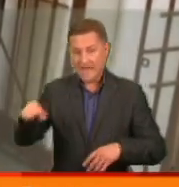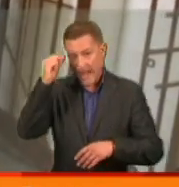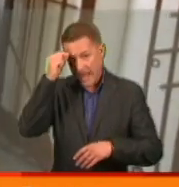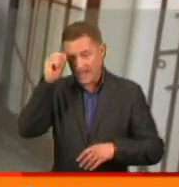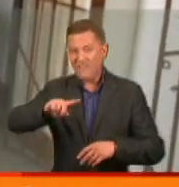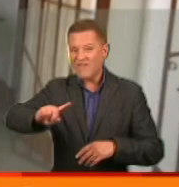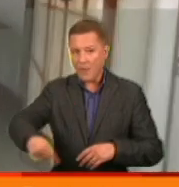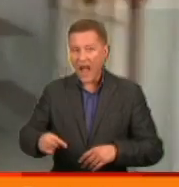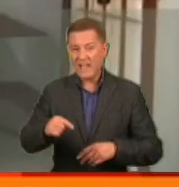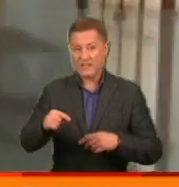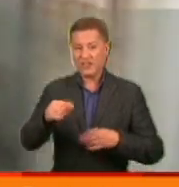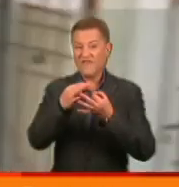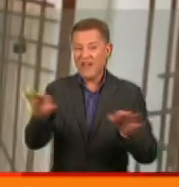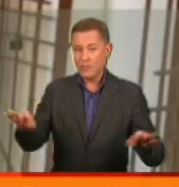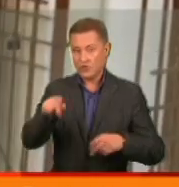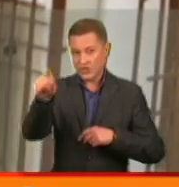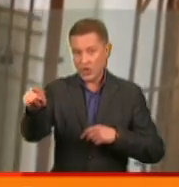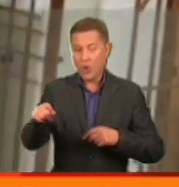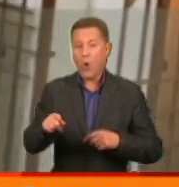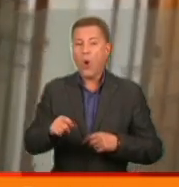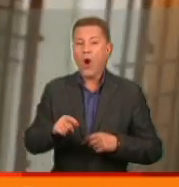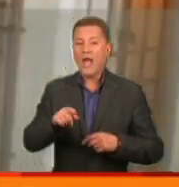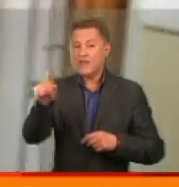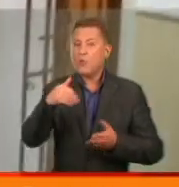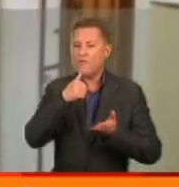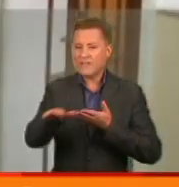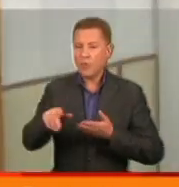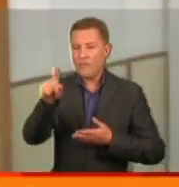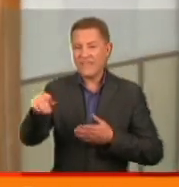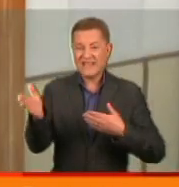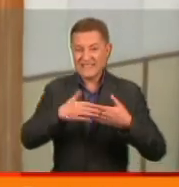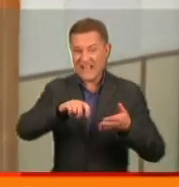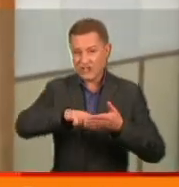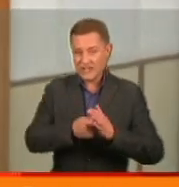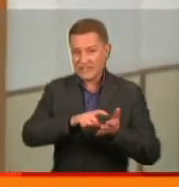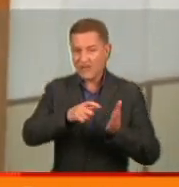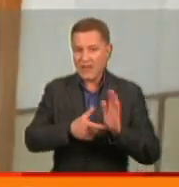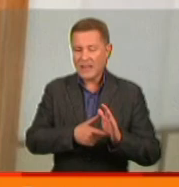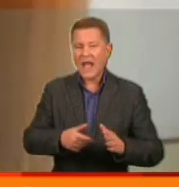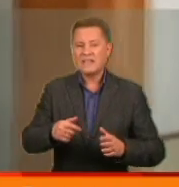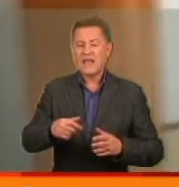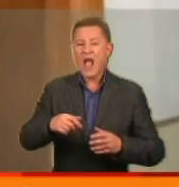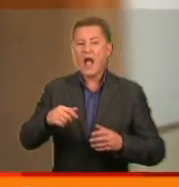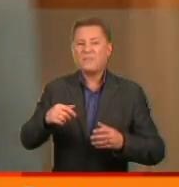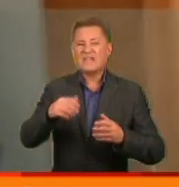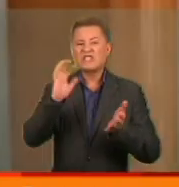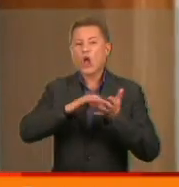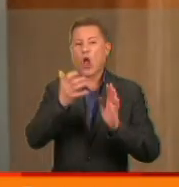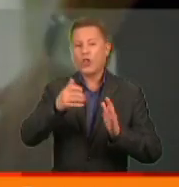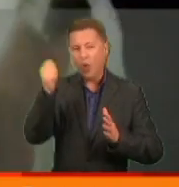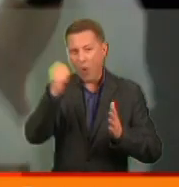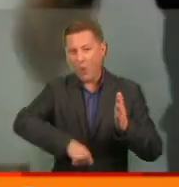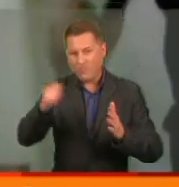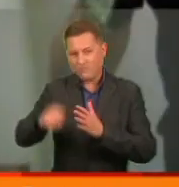від персоналу випустити його. Коли чоловікові відмовили, він зачинився в палаті, побив шибки і уламками скла